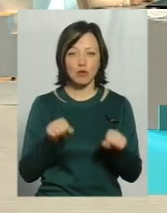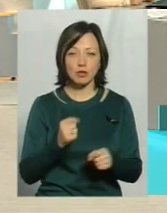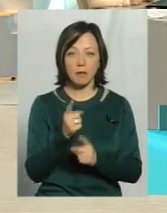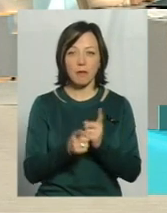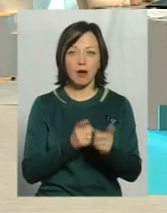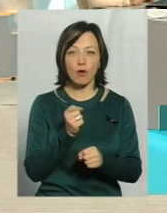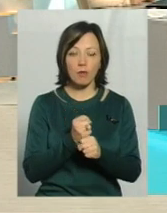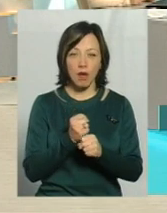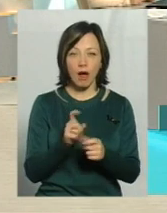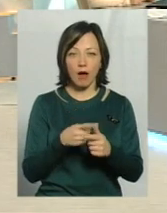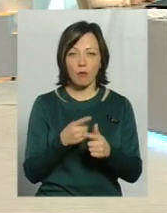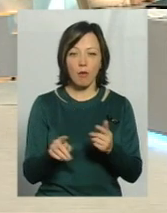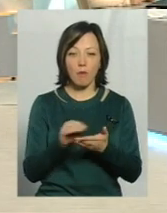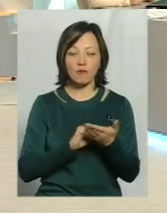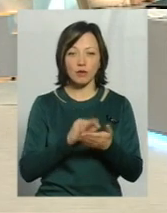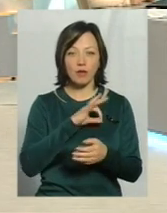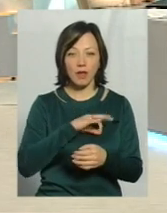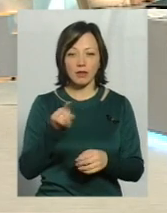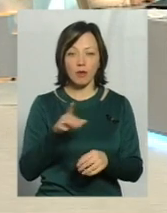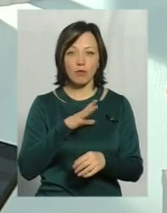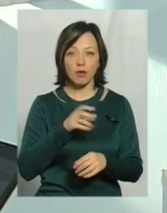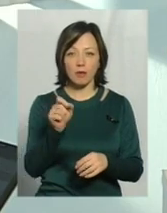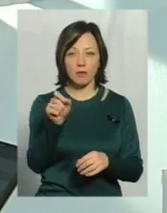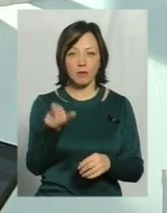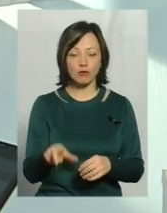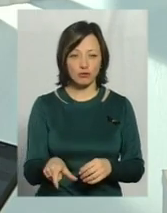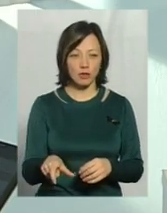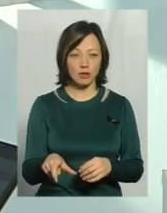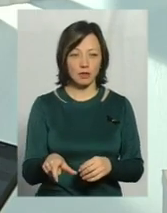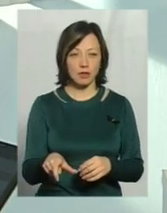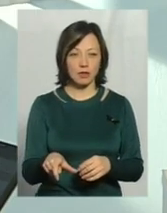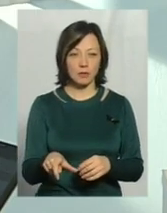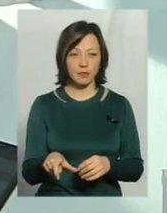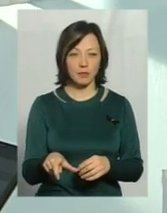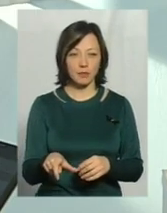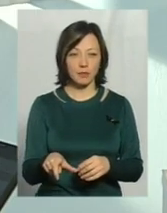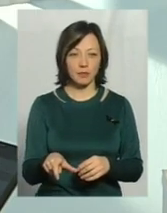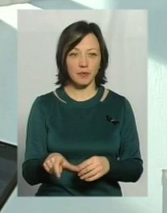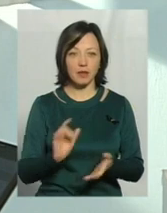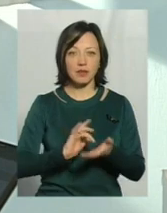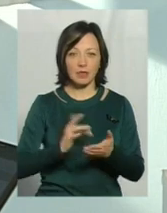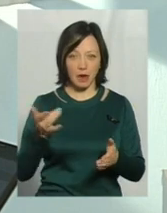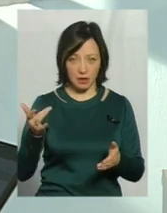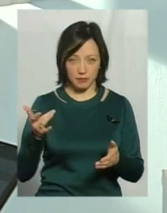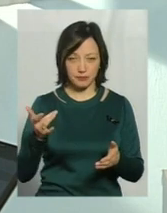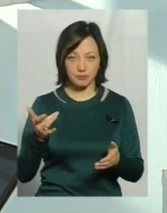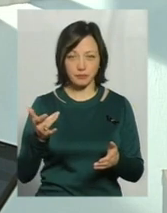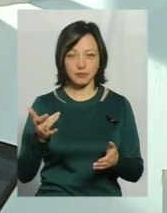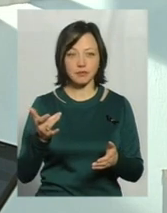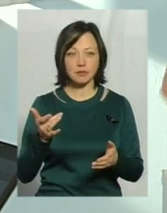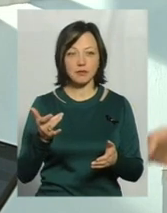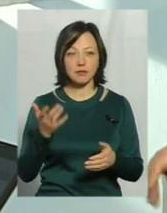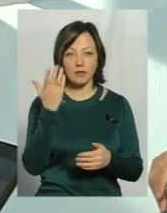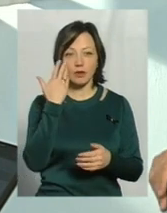або повторно використовуватись. Але там були пляшки такі шкляні, так? Вплоть до того, що